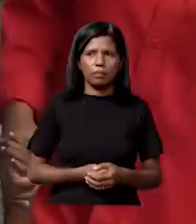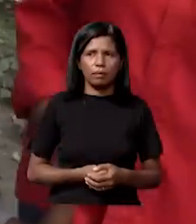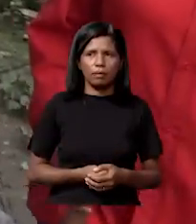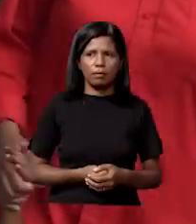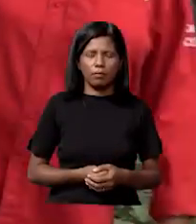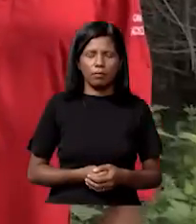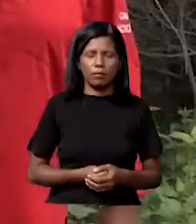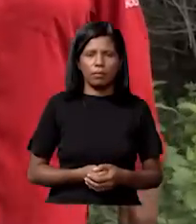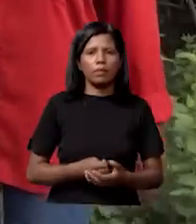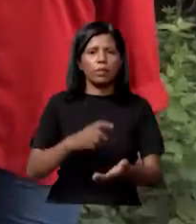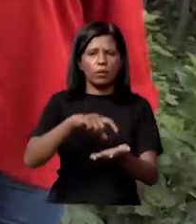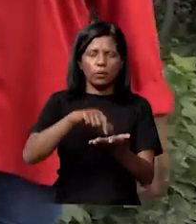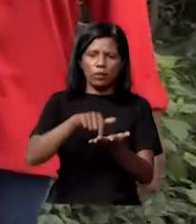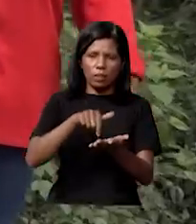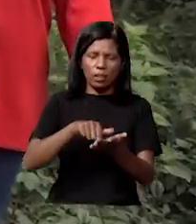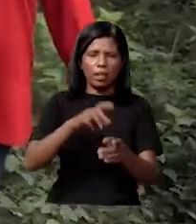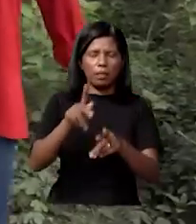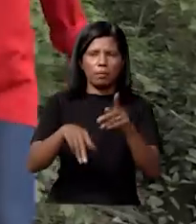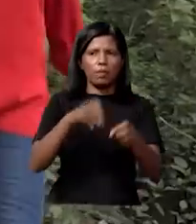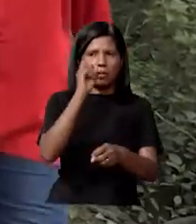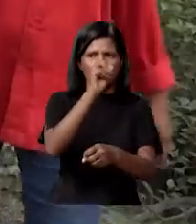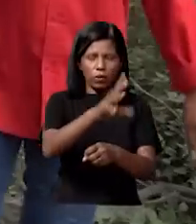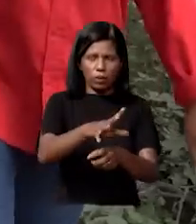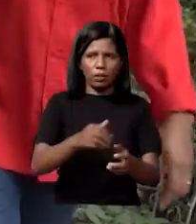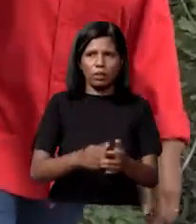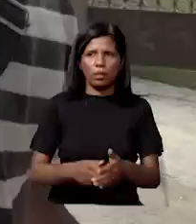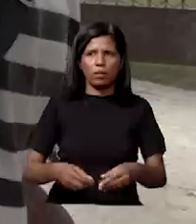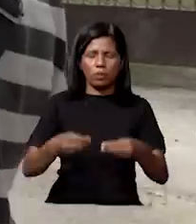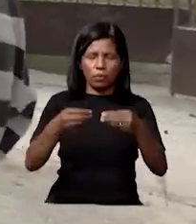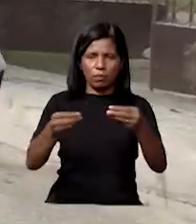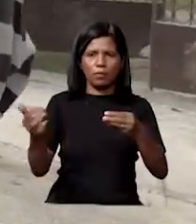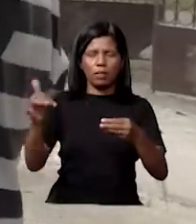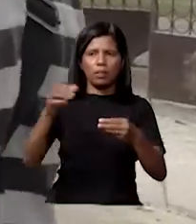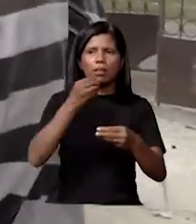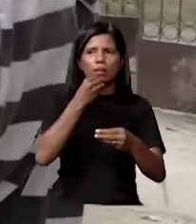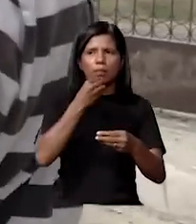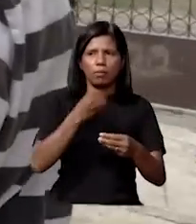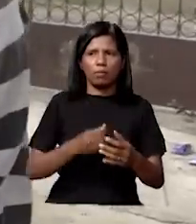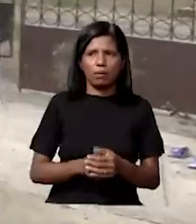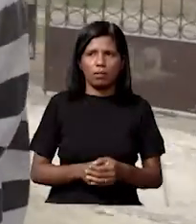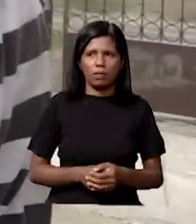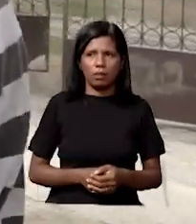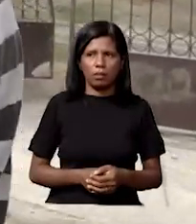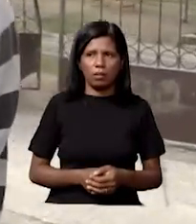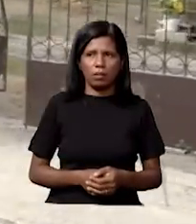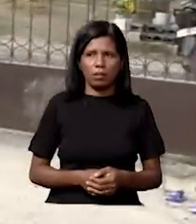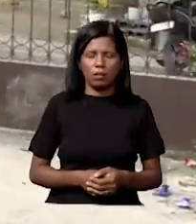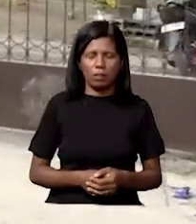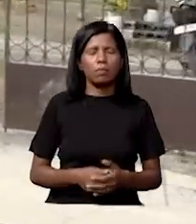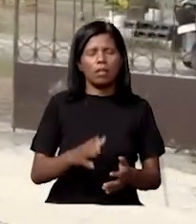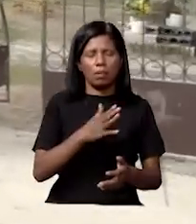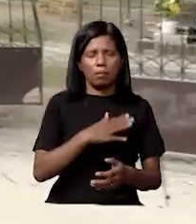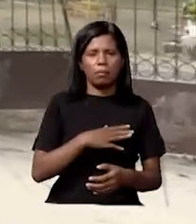biskuit sirne, ini mai wamba sira. Ami toman tona ne ma, toman